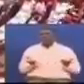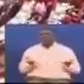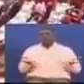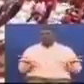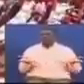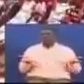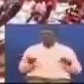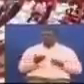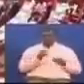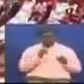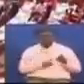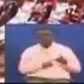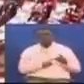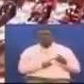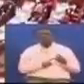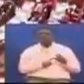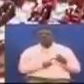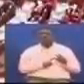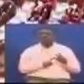tatu.